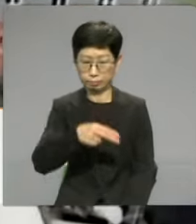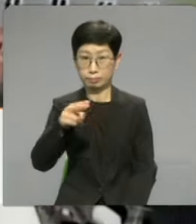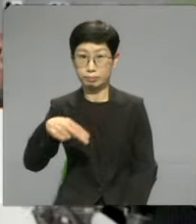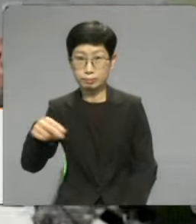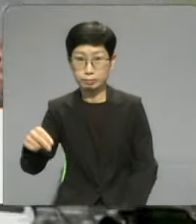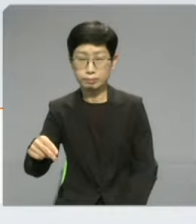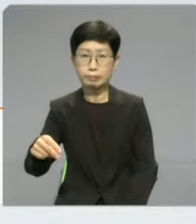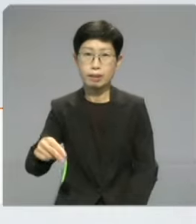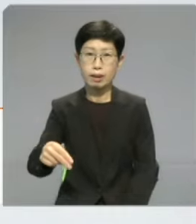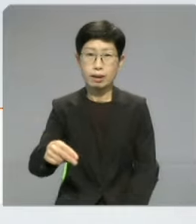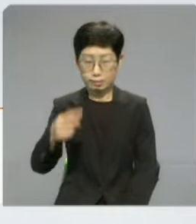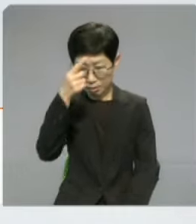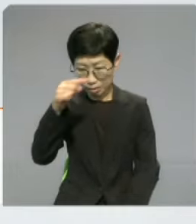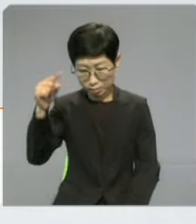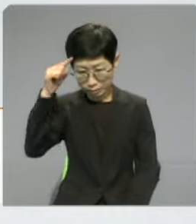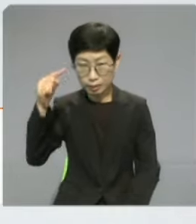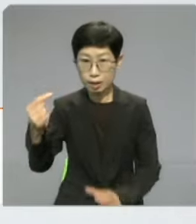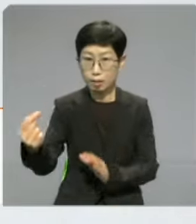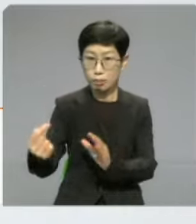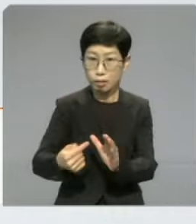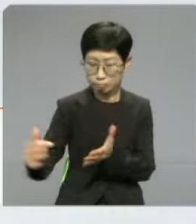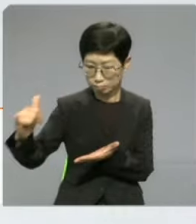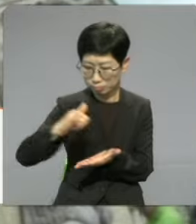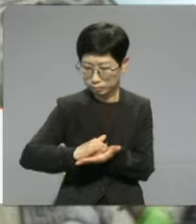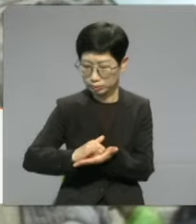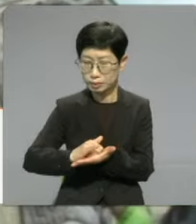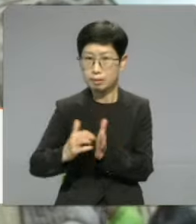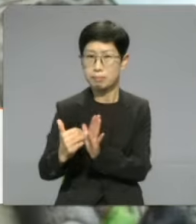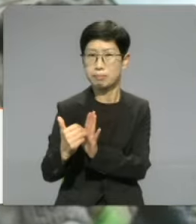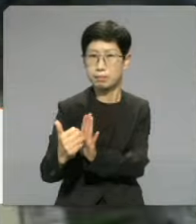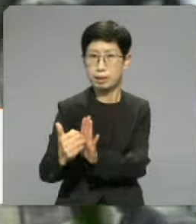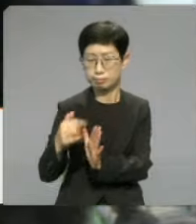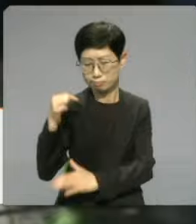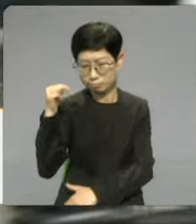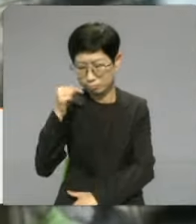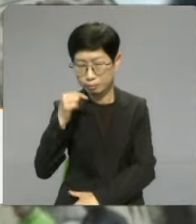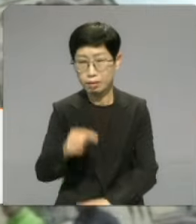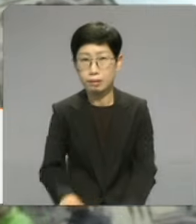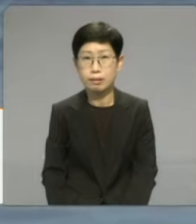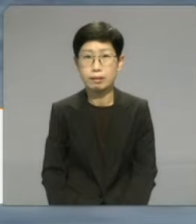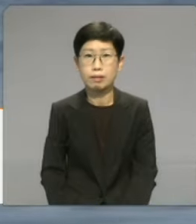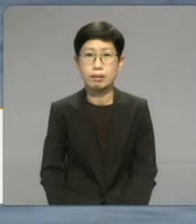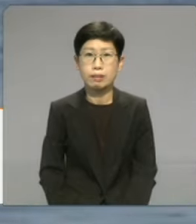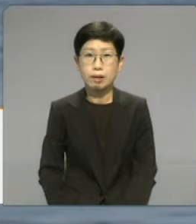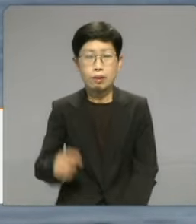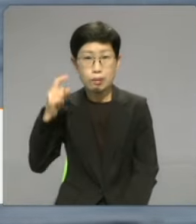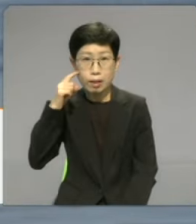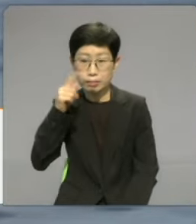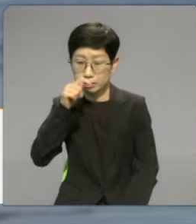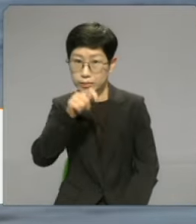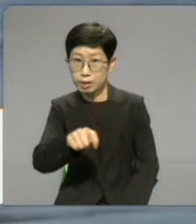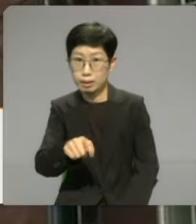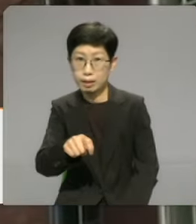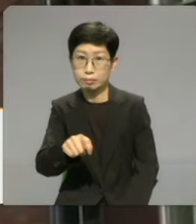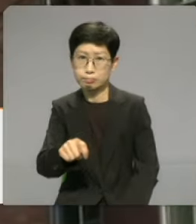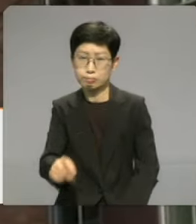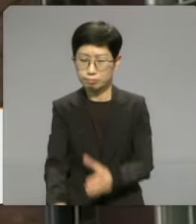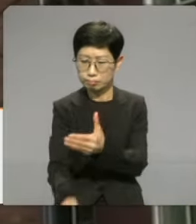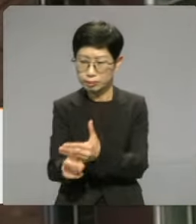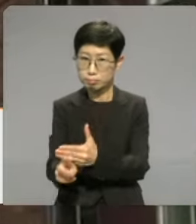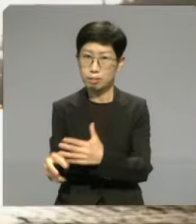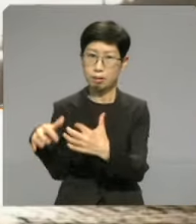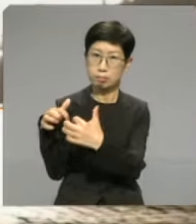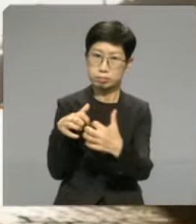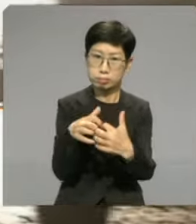노르웨이가 러시아 관광객의 입국 제한 조치를 강화하기로 했습니다. 노르웨이 법무부는 우크라이나에 대한 러시아의 불법